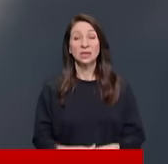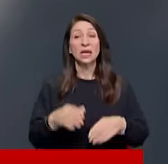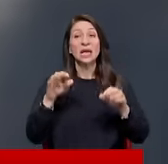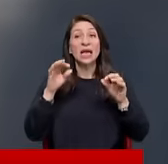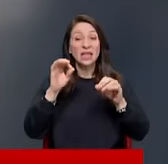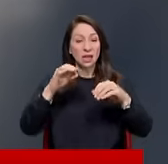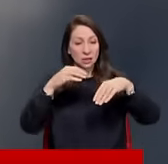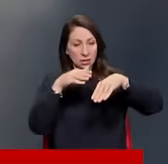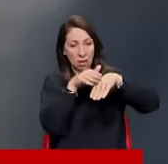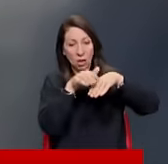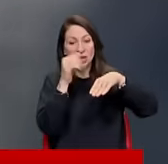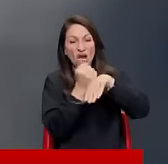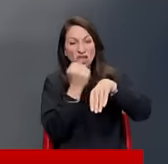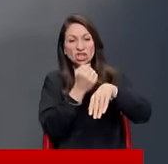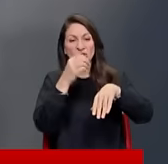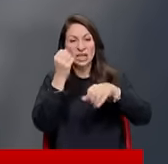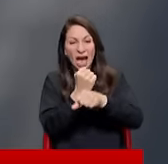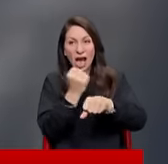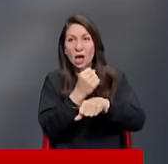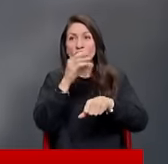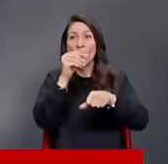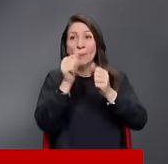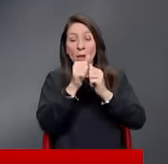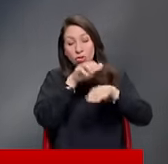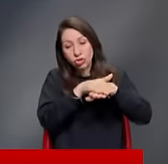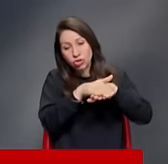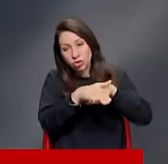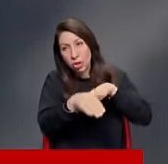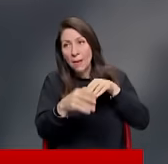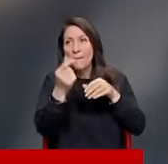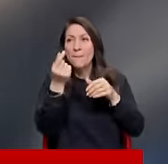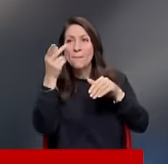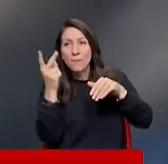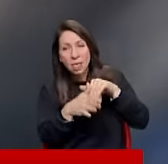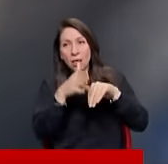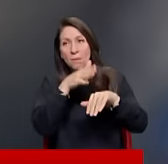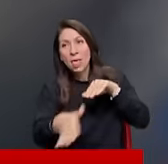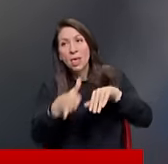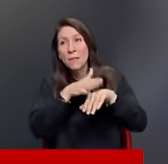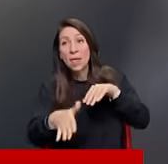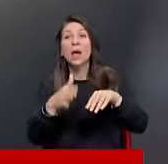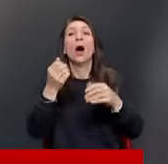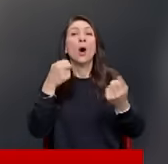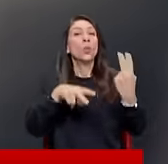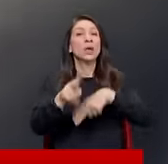Yamaçtan kopan kayalar, taşlar, toprakla birlikte yola indi. Aralıklarla devam eden heyelan ulaşımı sekteye uğrattı.